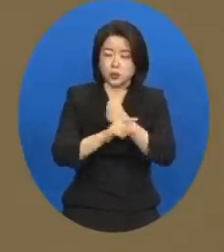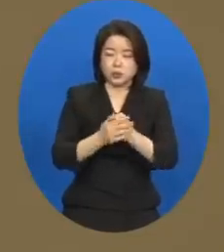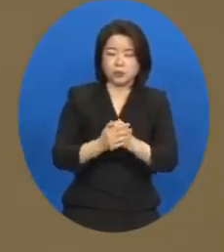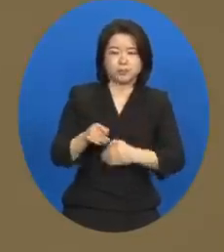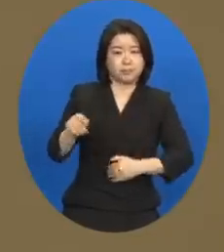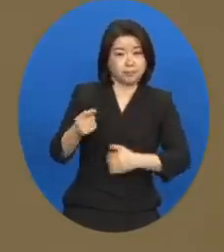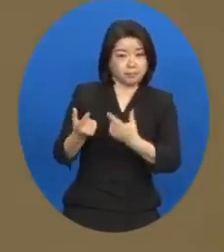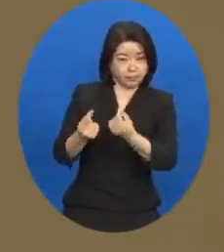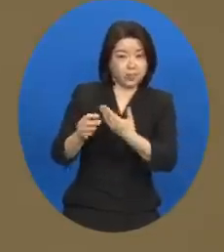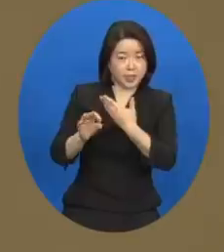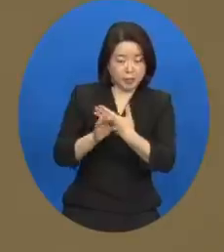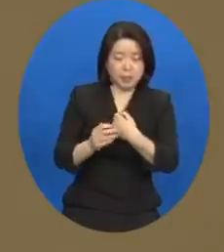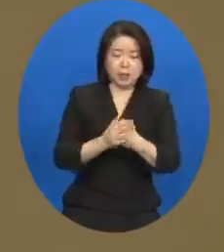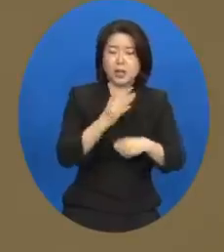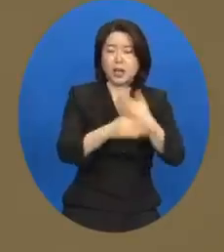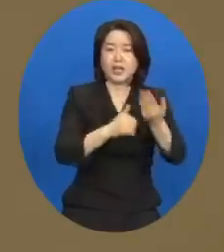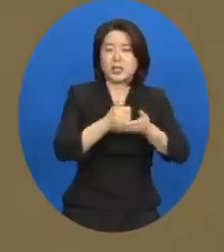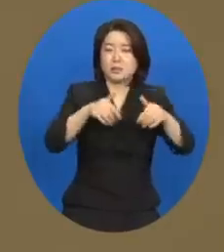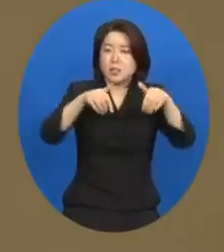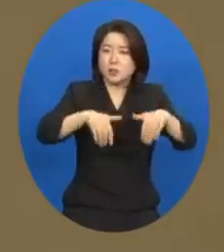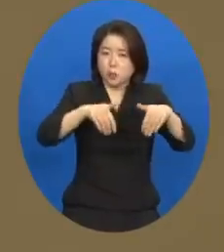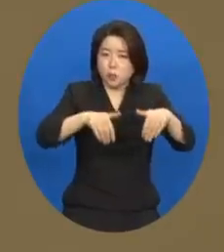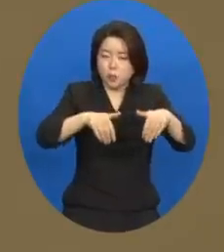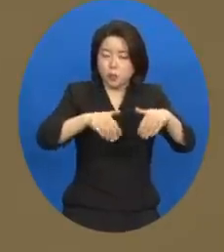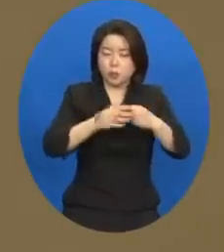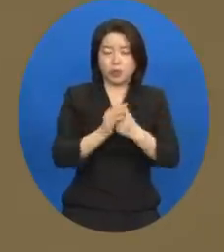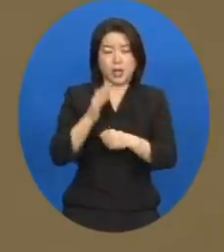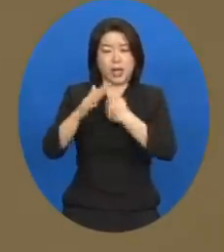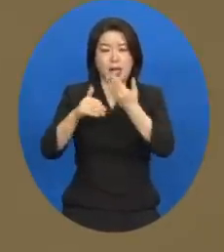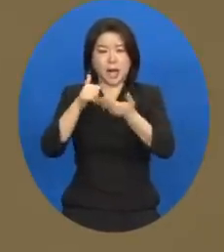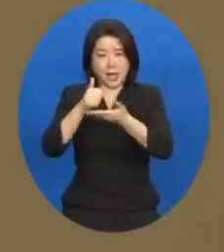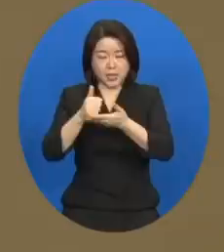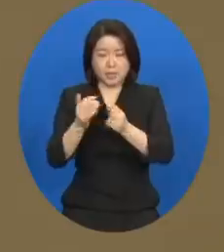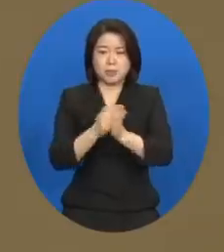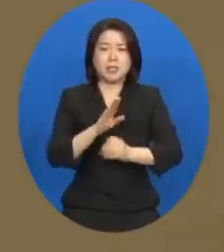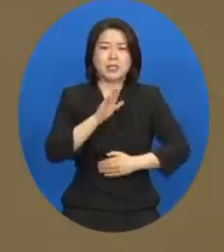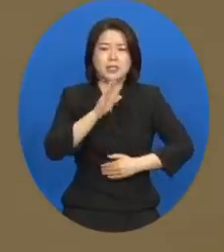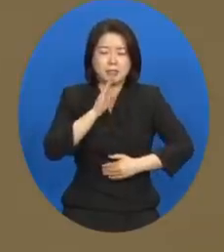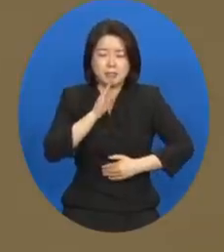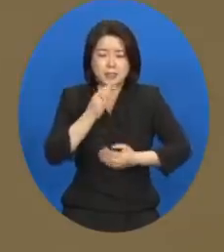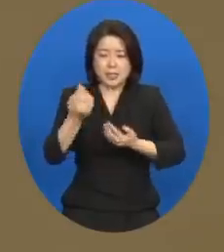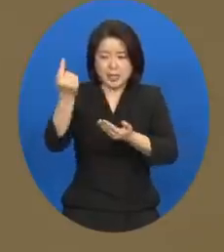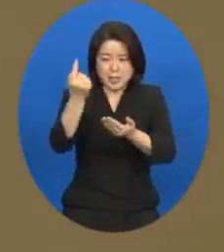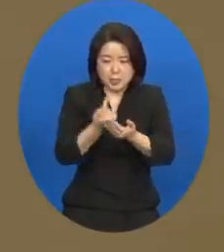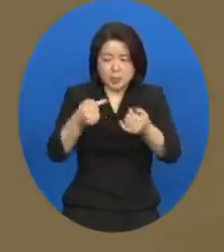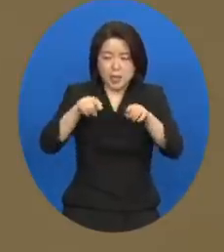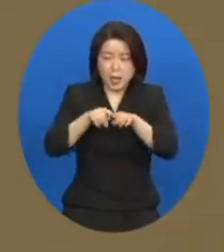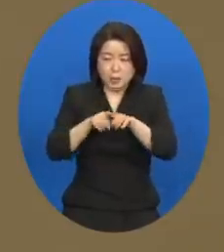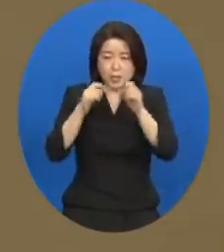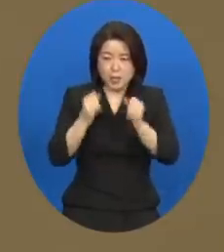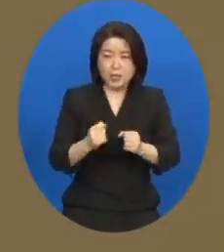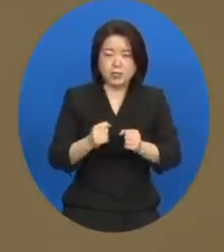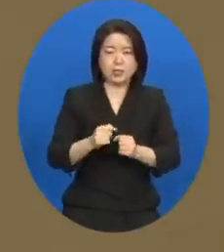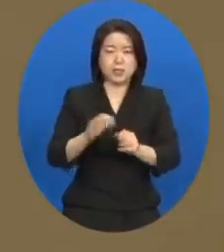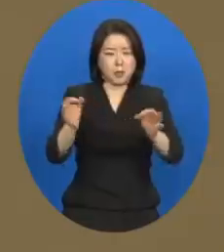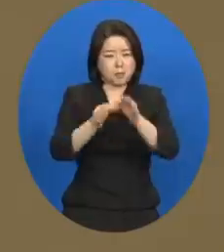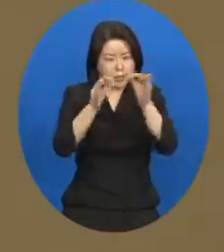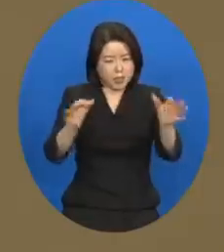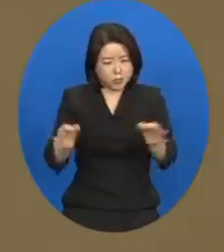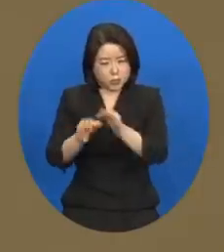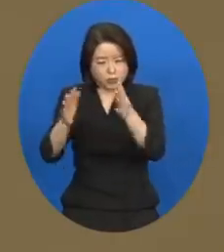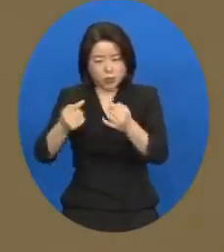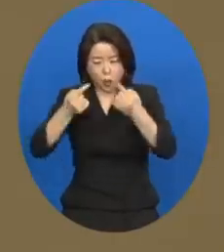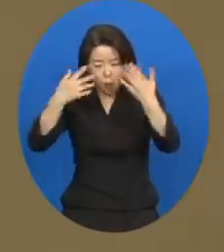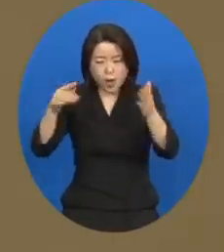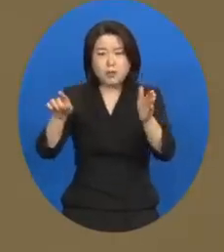함으로써 하나님의 종들에게 하나님께서 실제 하심을 매 순간 확신케 하시려는